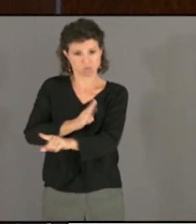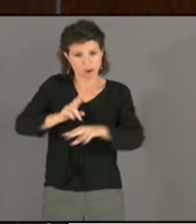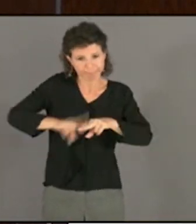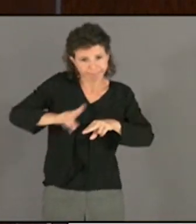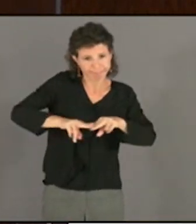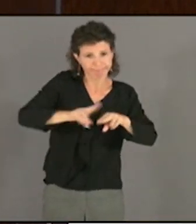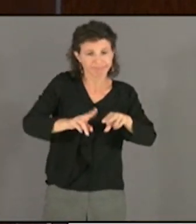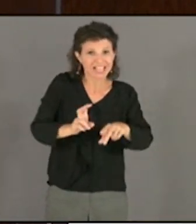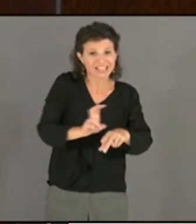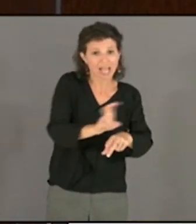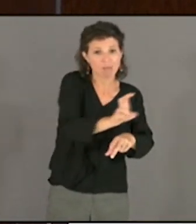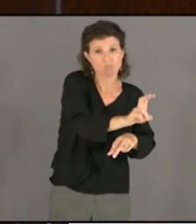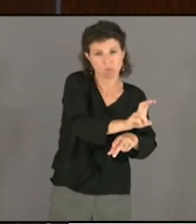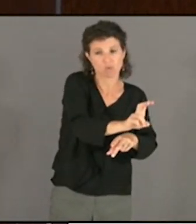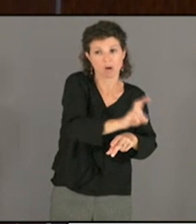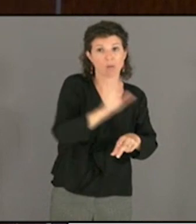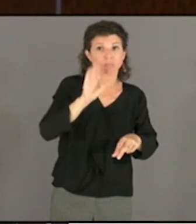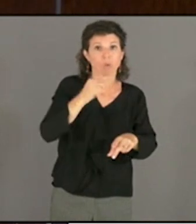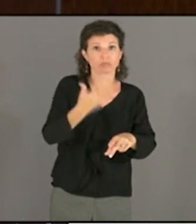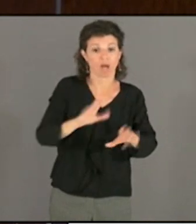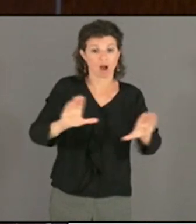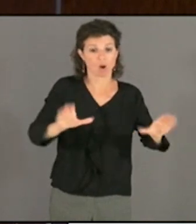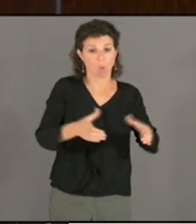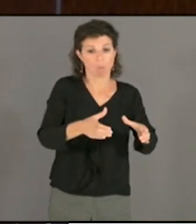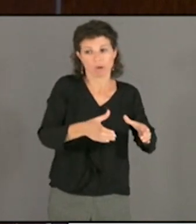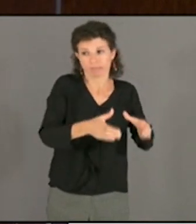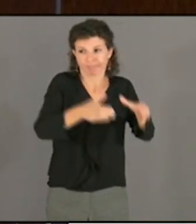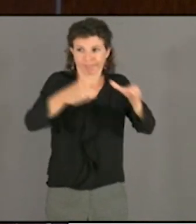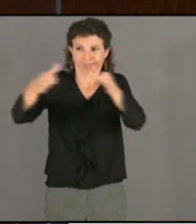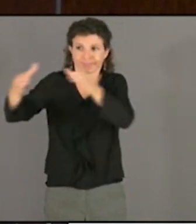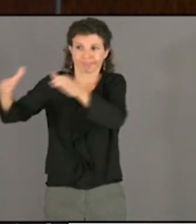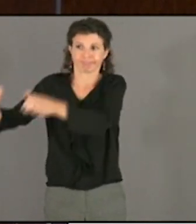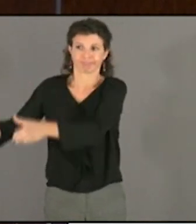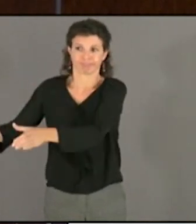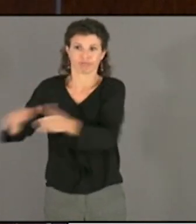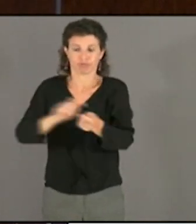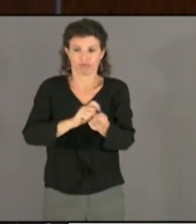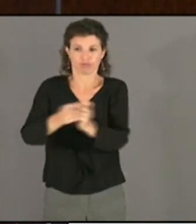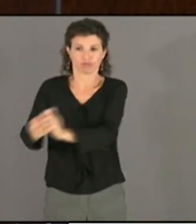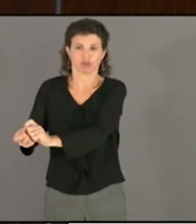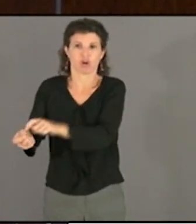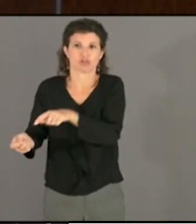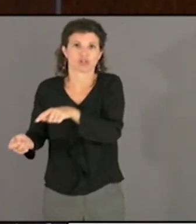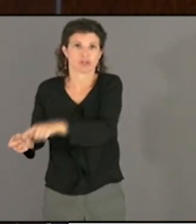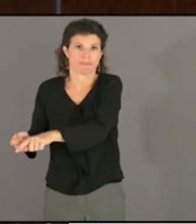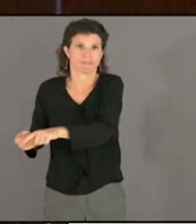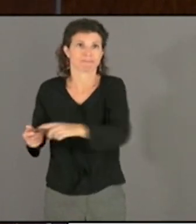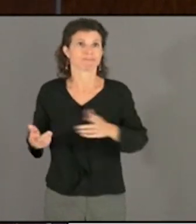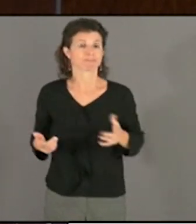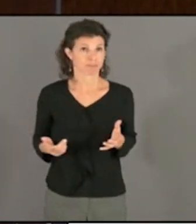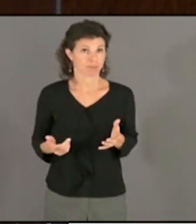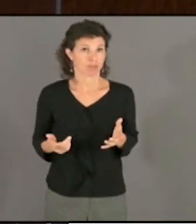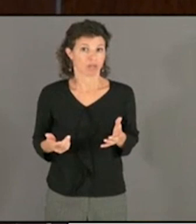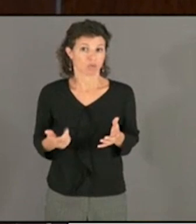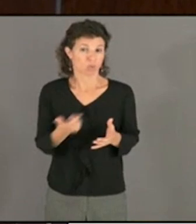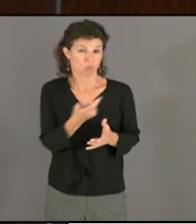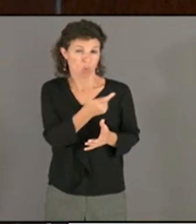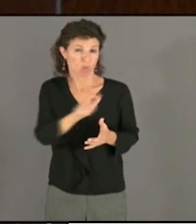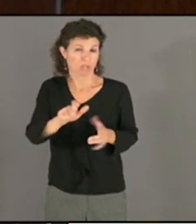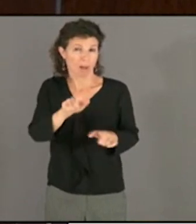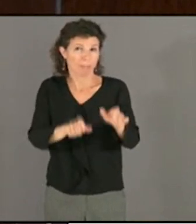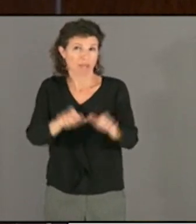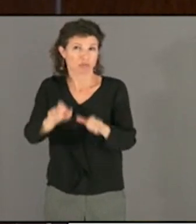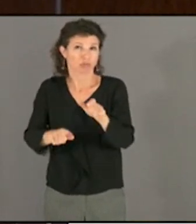développe. Ils ont été donc délogés et il est fortement question que ces individus, qui sont au nombre de 200 au